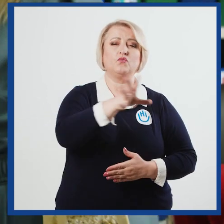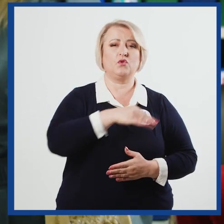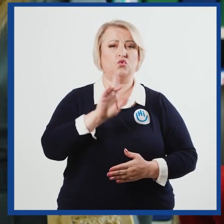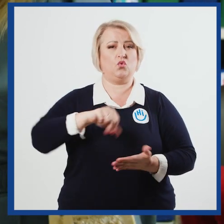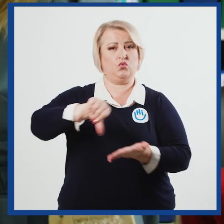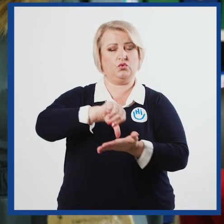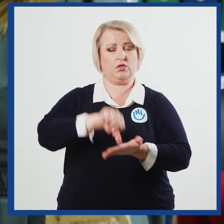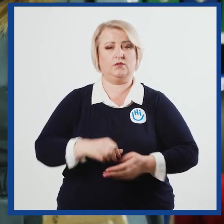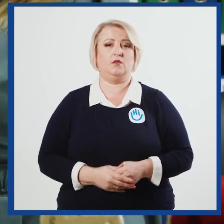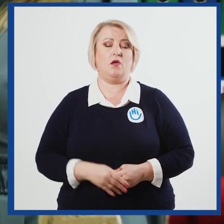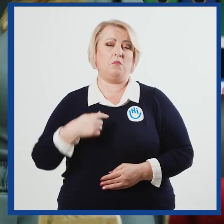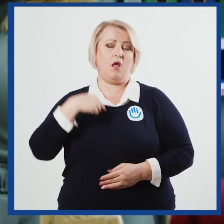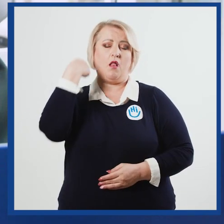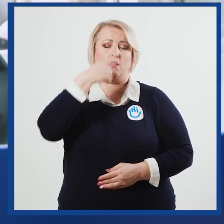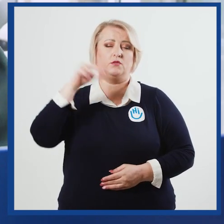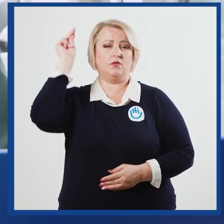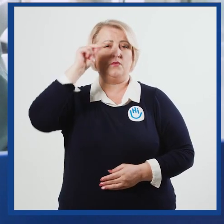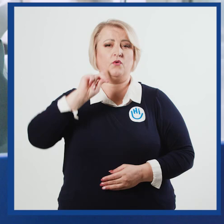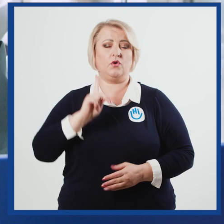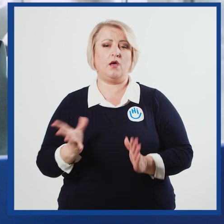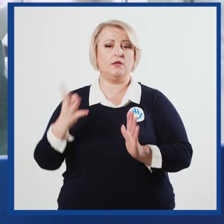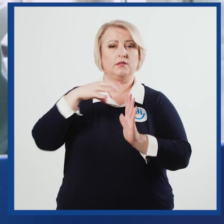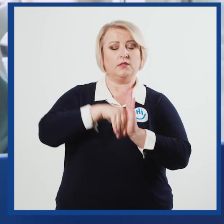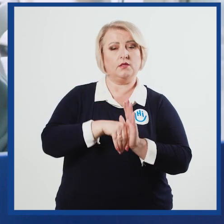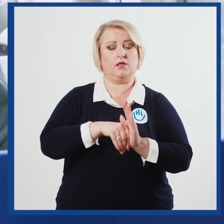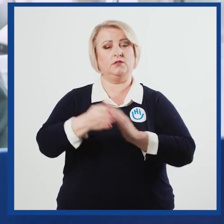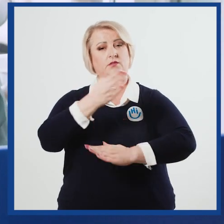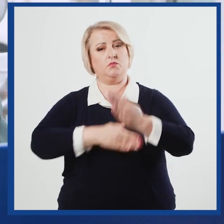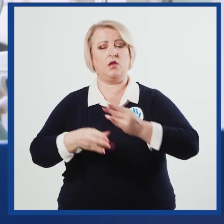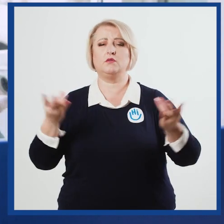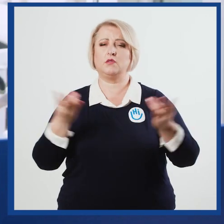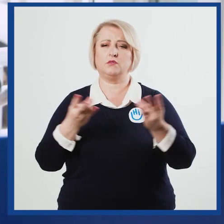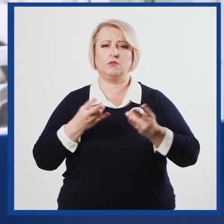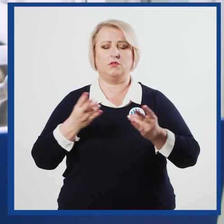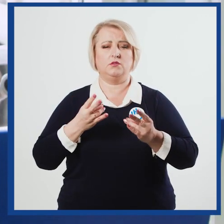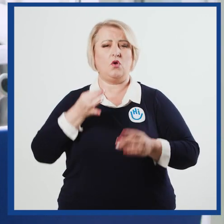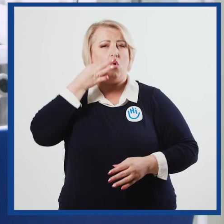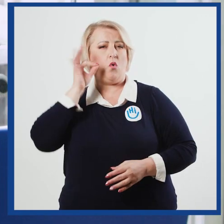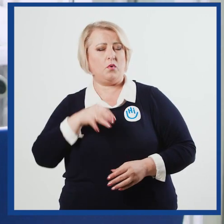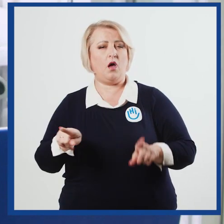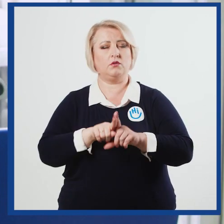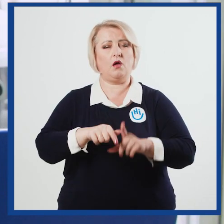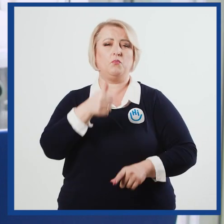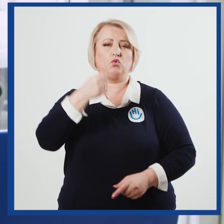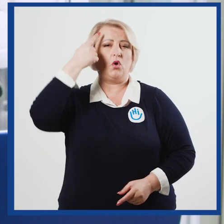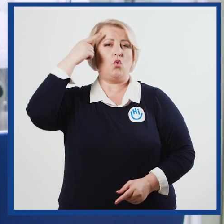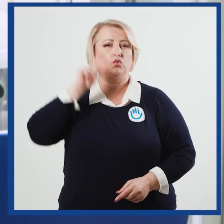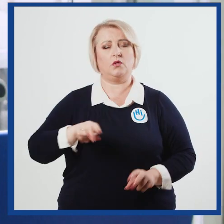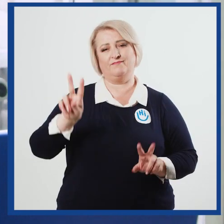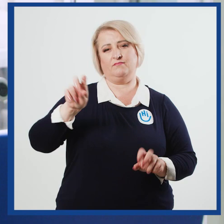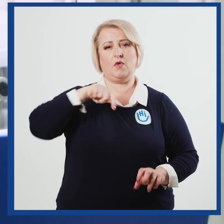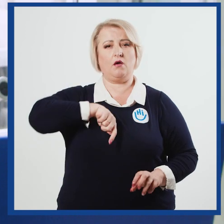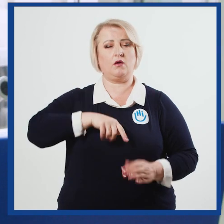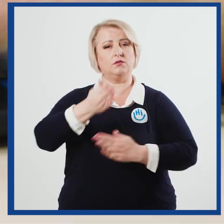umanitare necesită expertiză, dar și o bună cunoaștere a dizabilității. Conștientizarea faptului că persoanele cu dizabilități